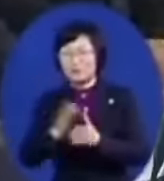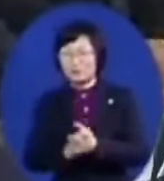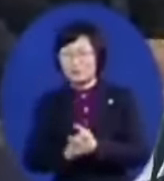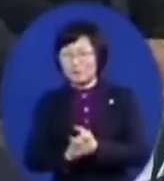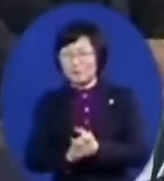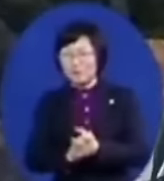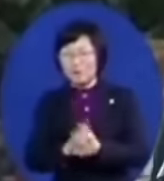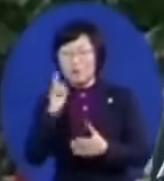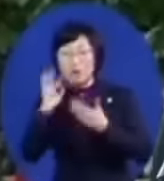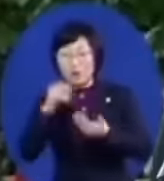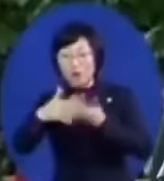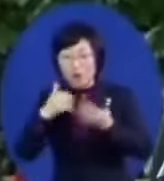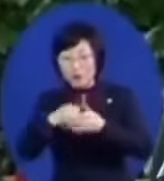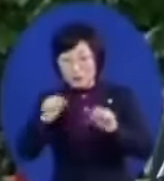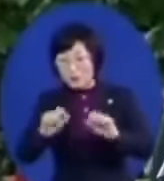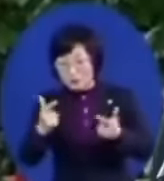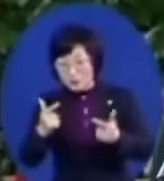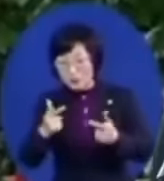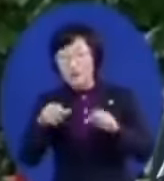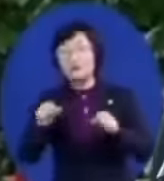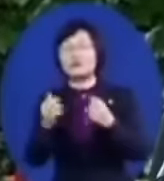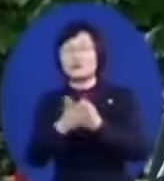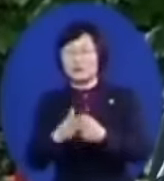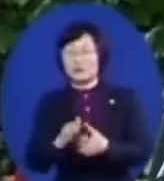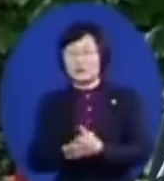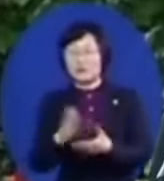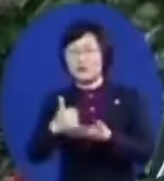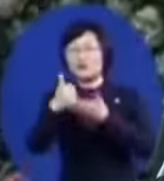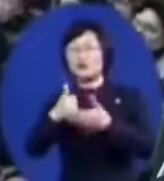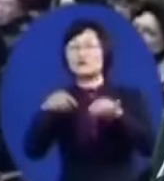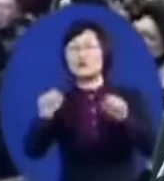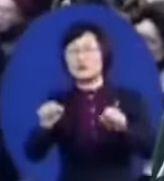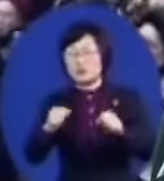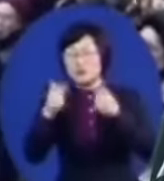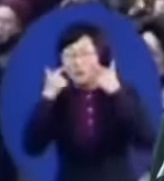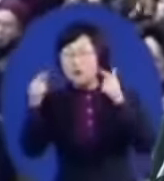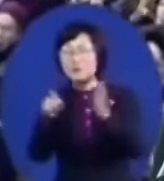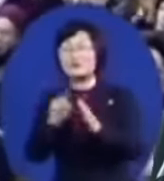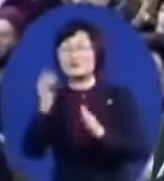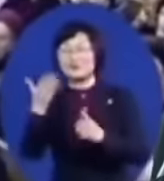계시면 내가 죽어야 될 것인데 주님이 안 계시면 내가 죽어야 돼요.